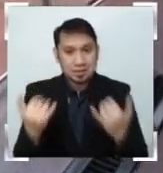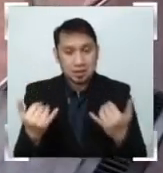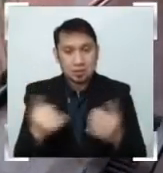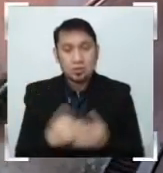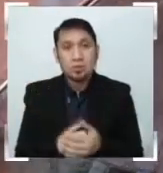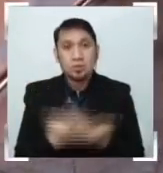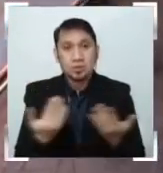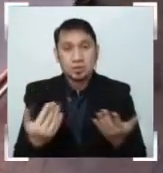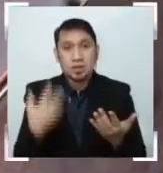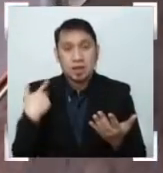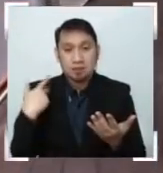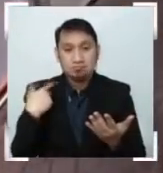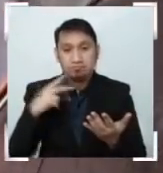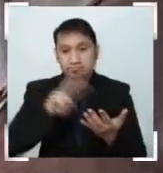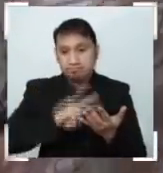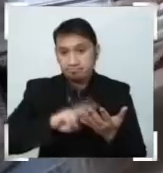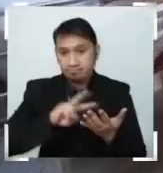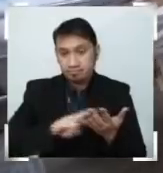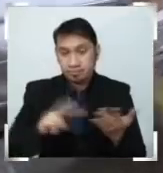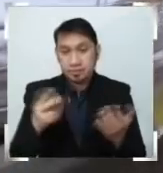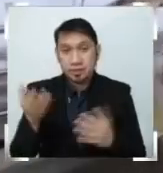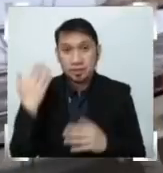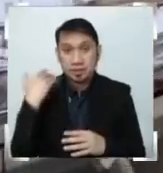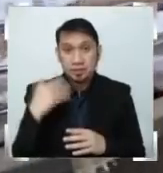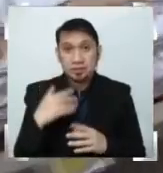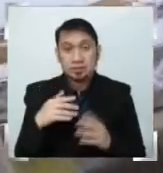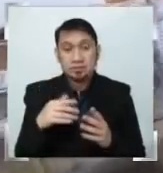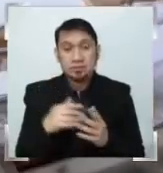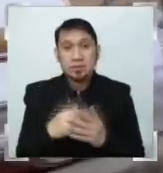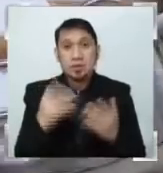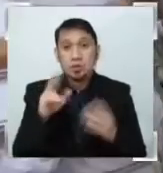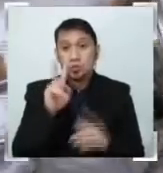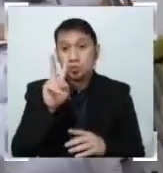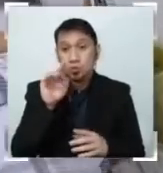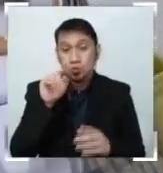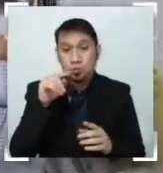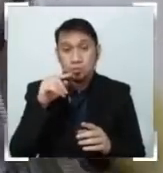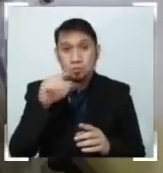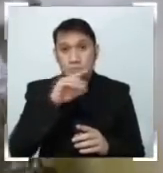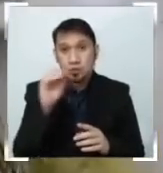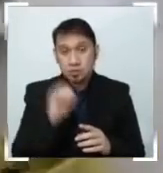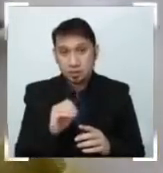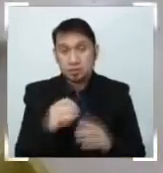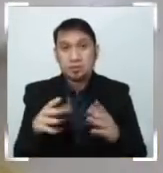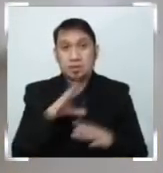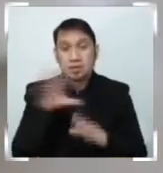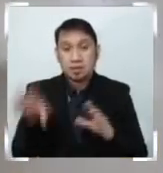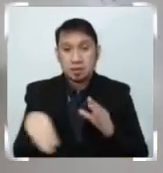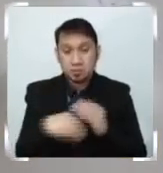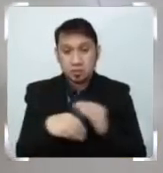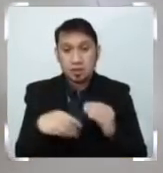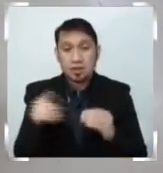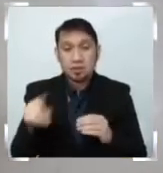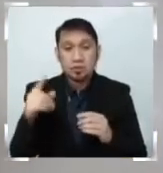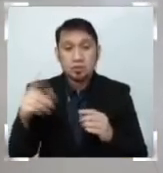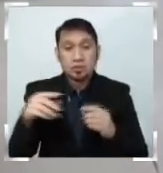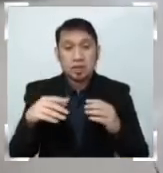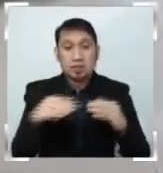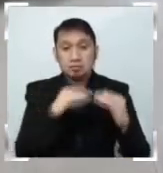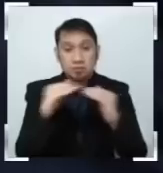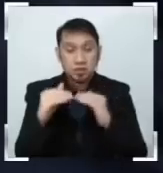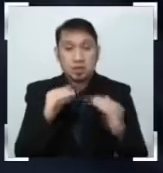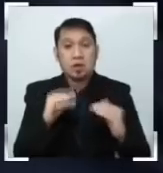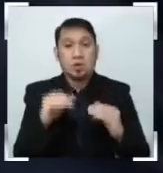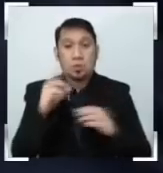noong Enero. 2% na lang din ang positivity rate, pasok sa benchmark ng World Health Organization na 5%